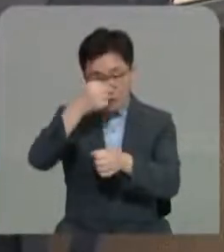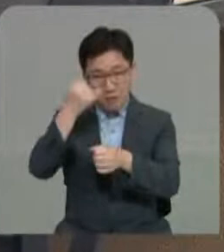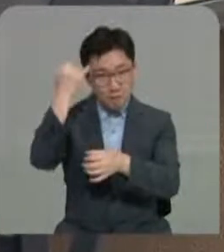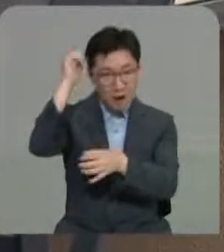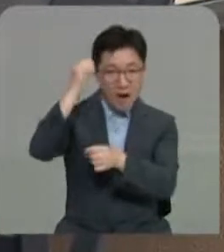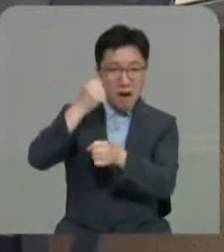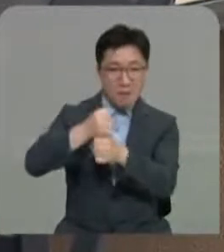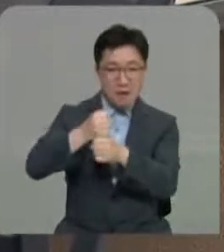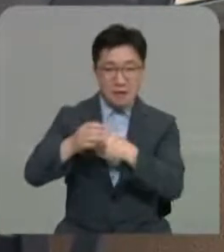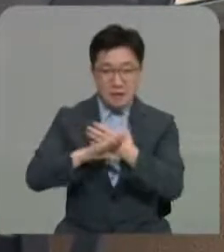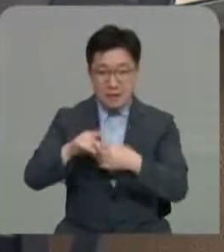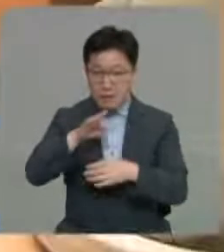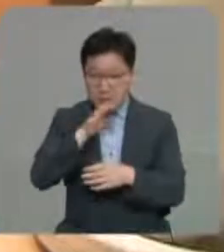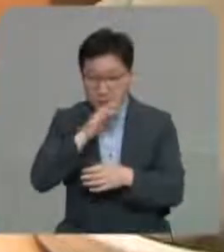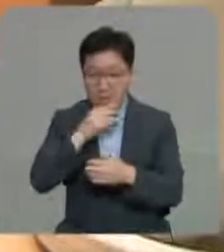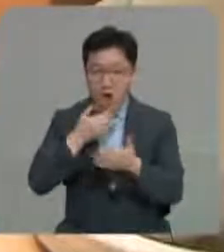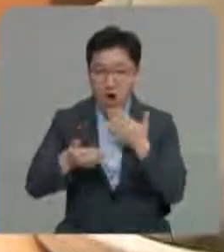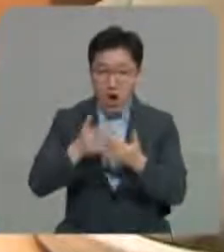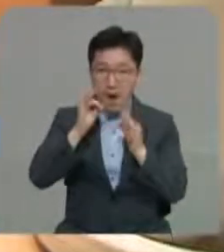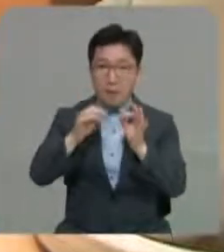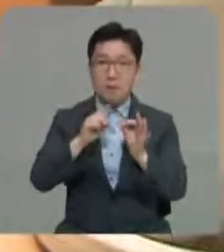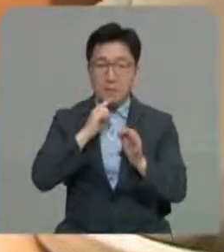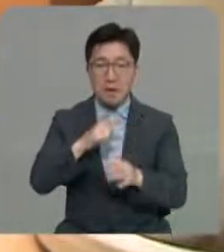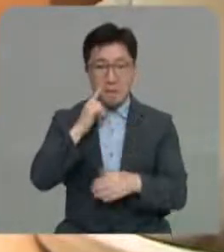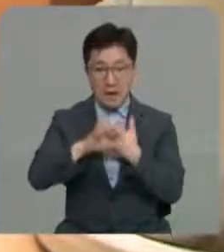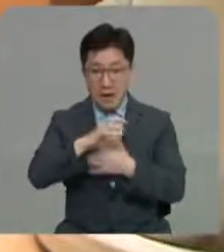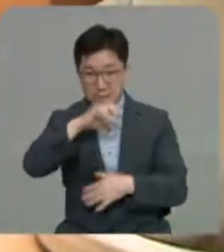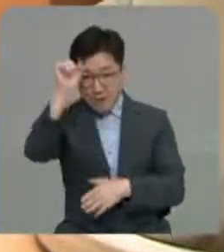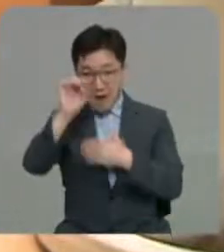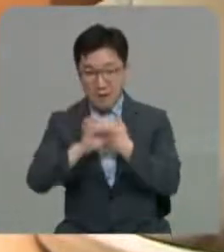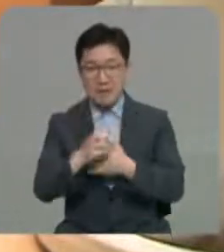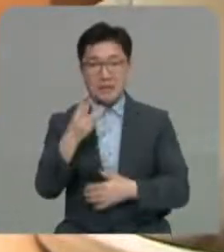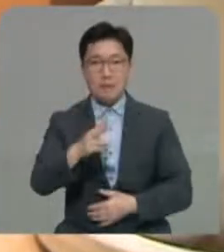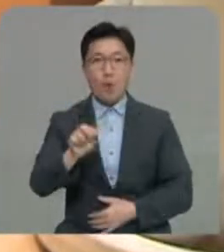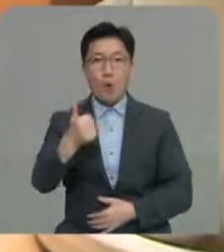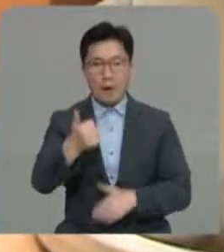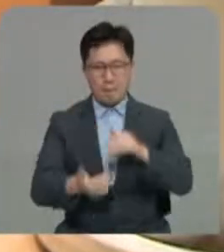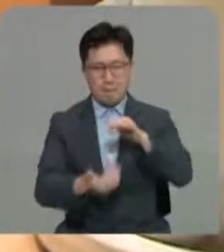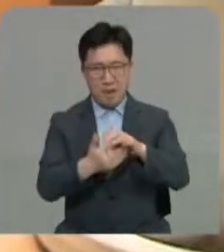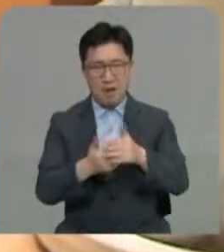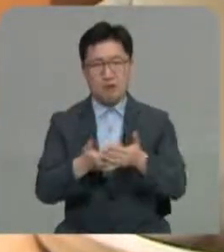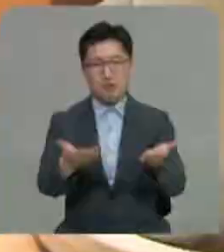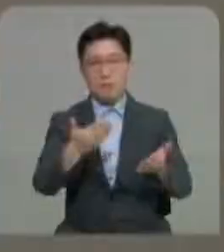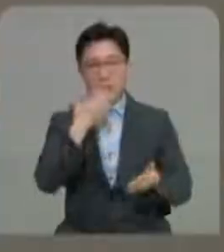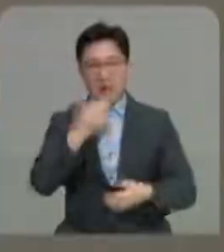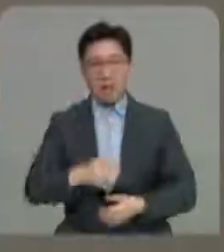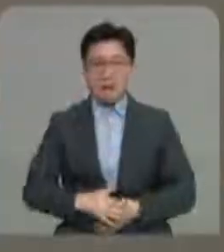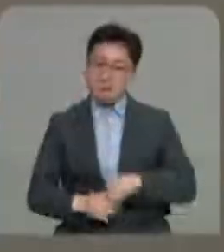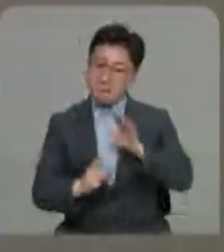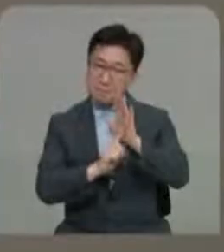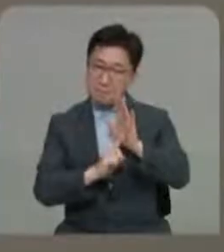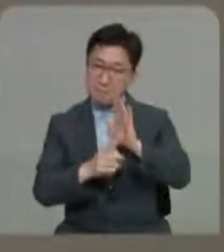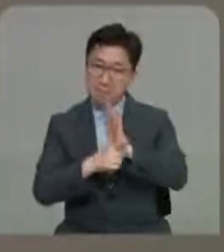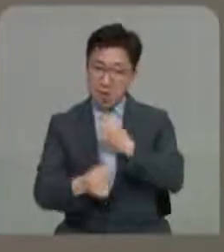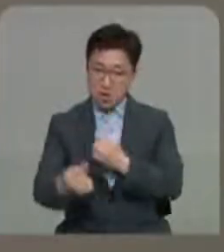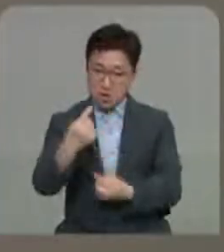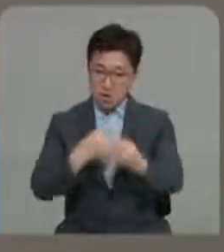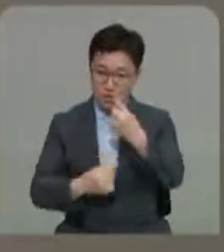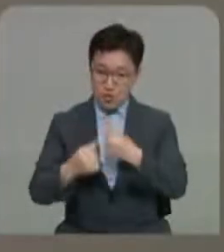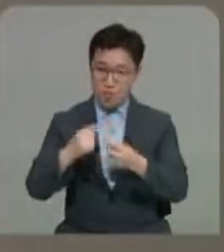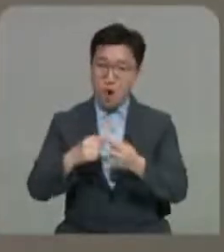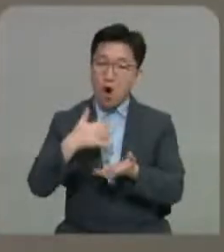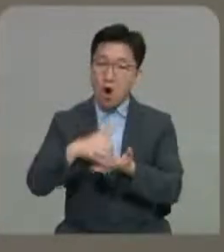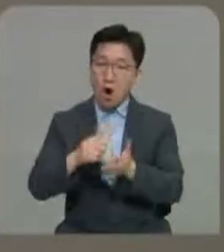실증 3개의 분야이며 선정되면 3천 5백만 원까지 지원 합니다 모집대상은 접수마감일 기준